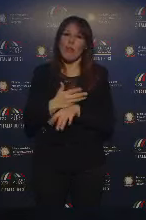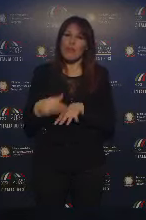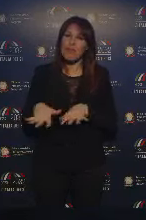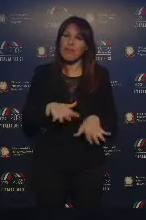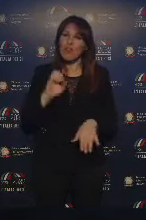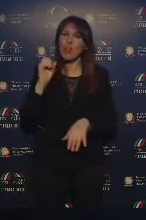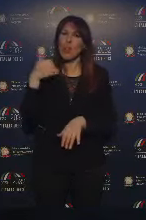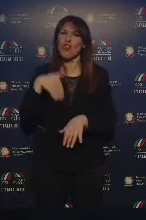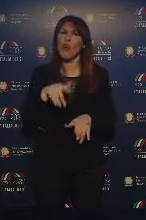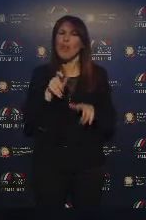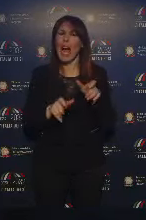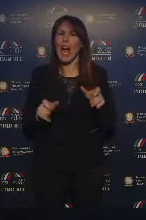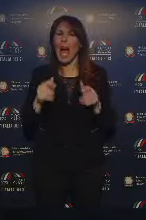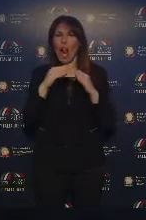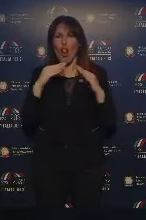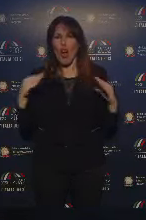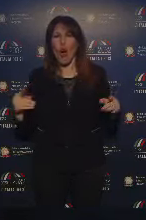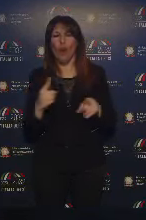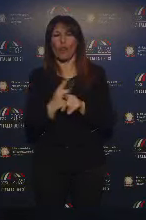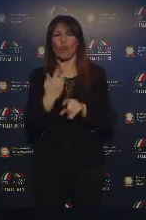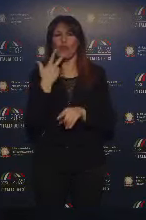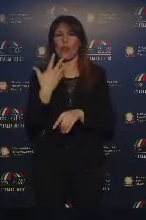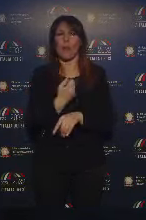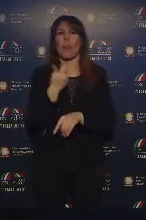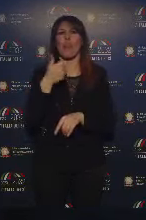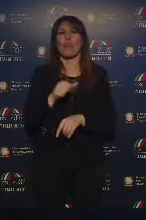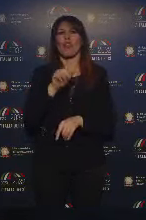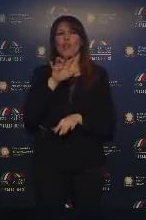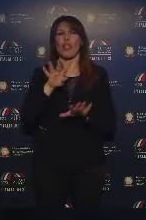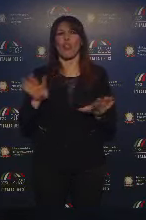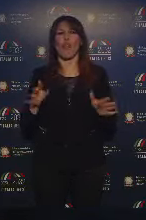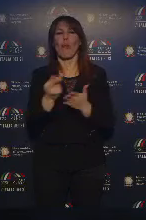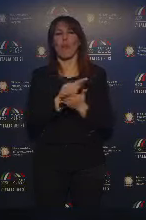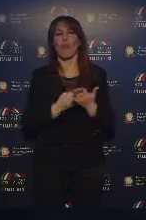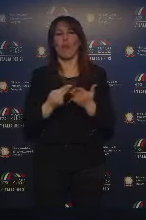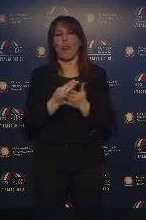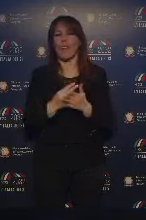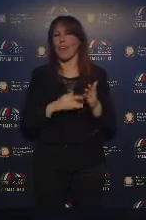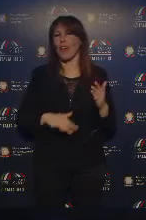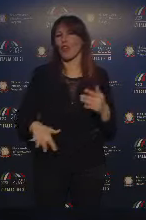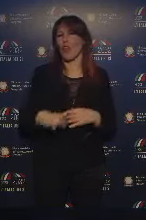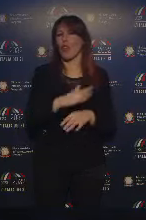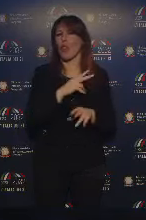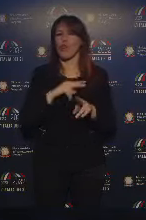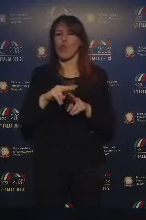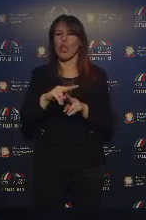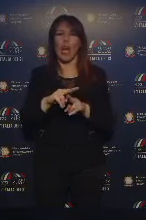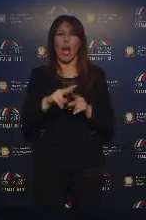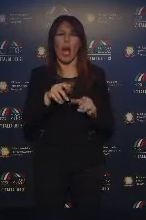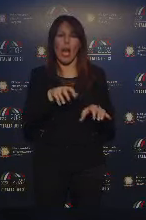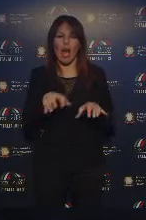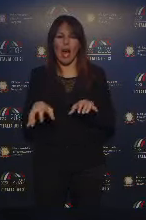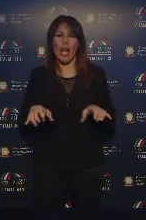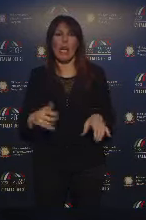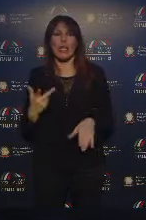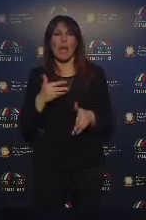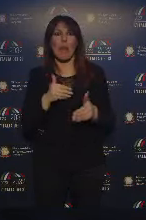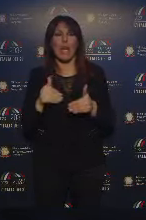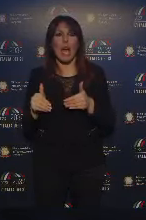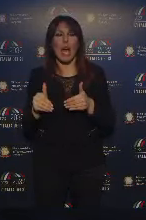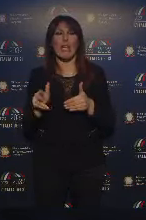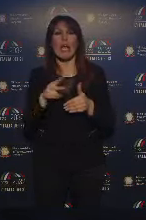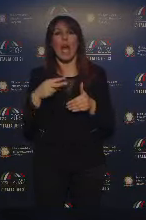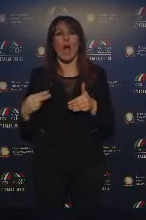alloggi 159 progetti distribuiti su tutto il territorio nazionale per quasi 3 miliardi